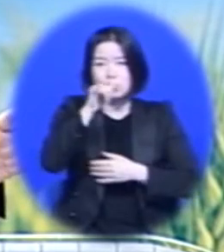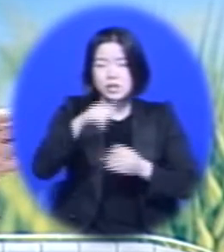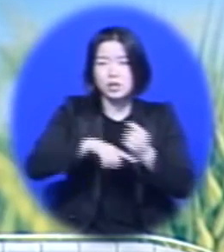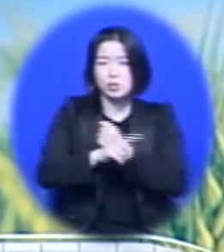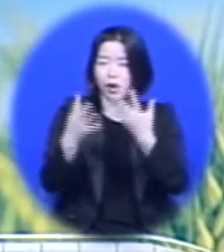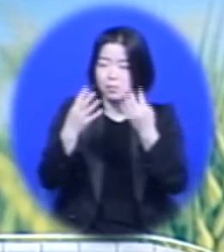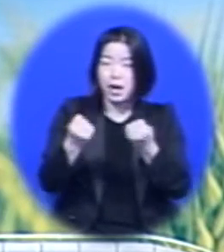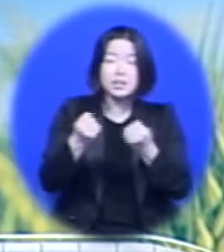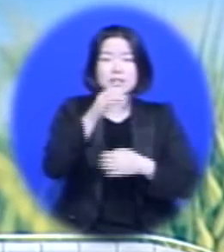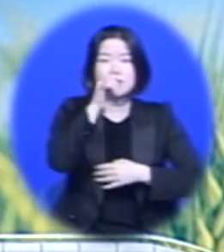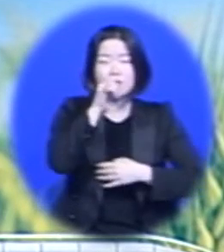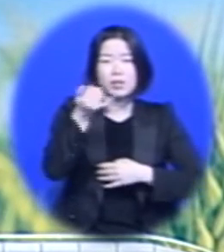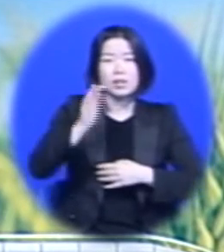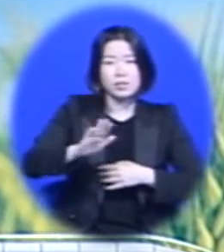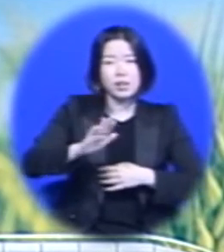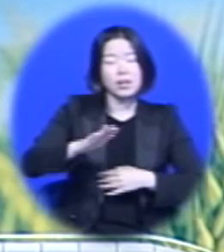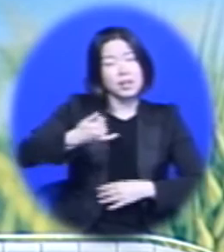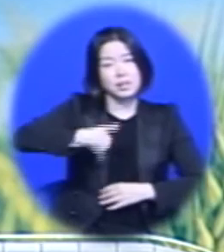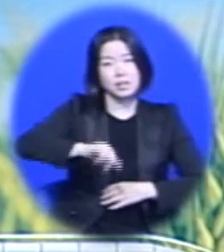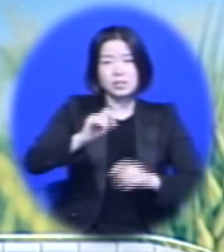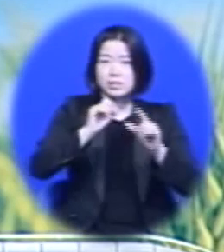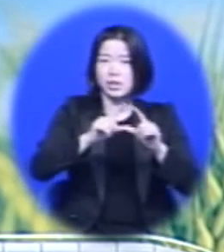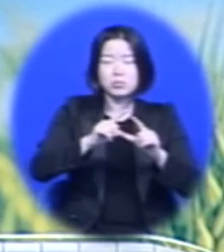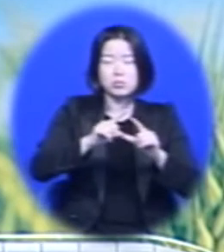거죠. 자녀들은 대부분 그렇지가 않습니다.